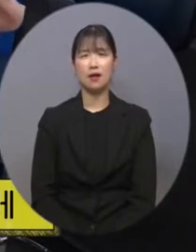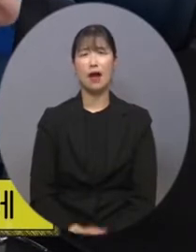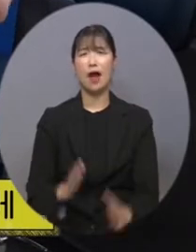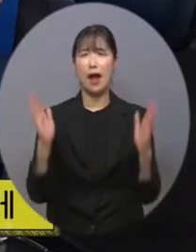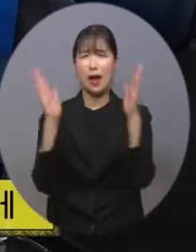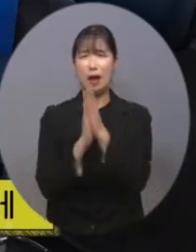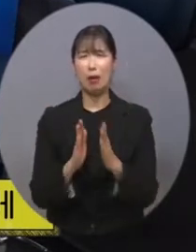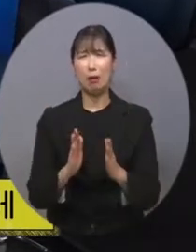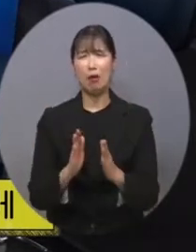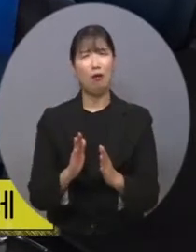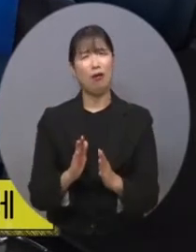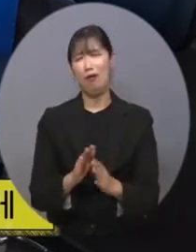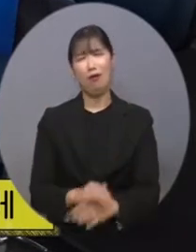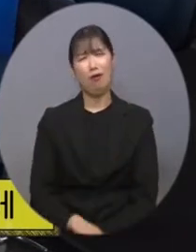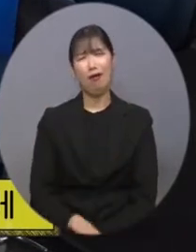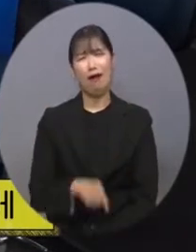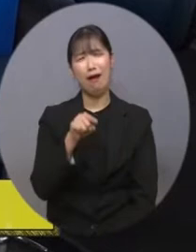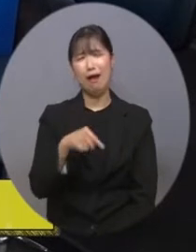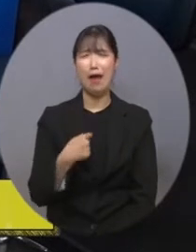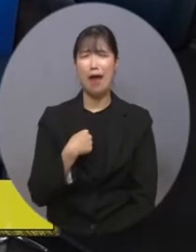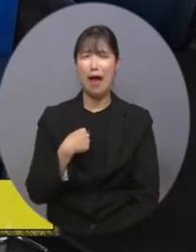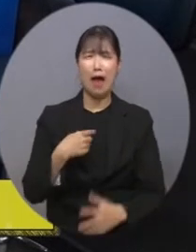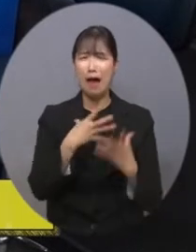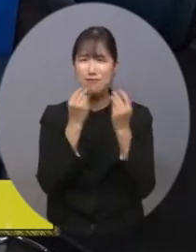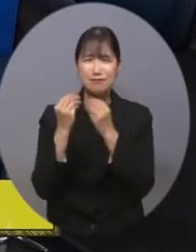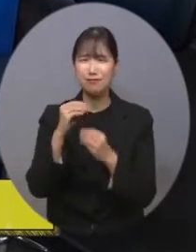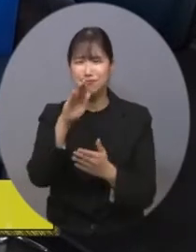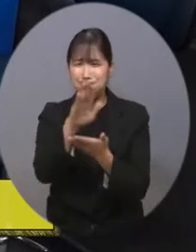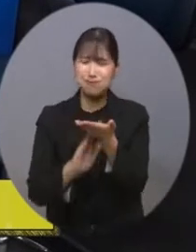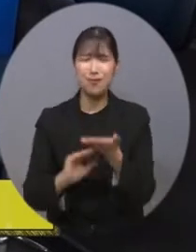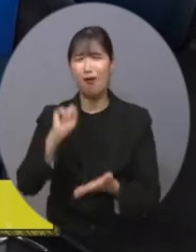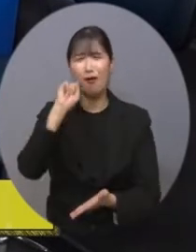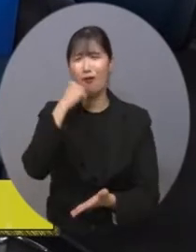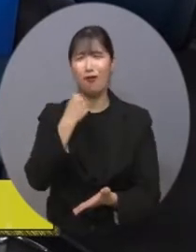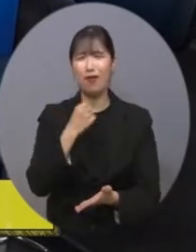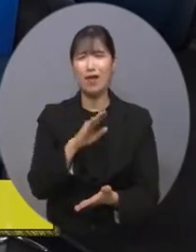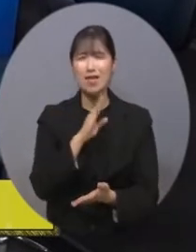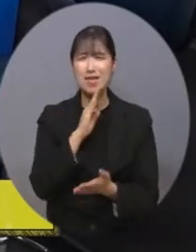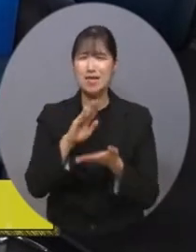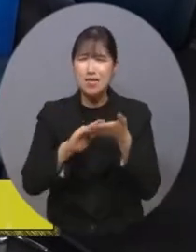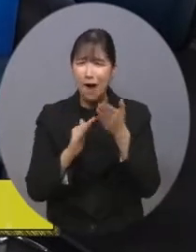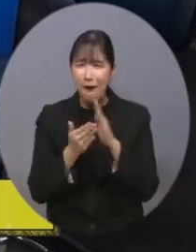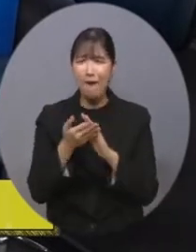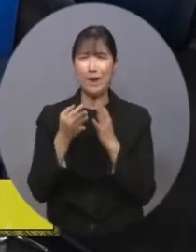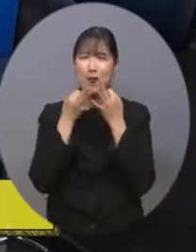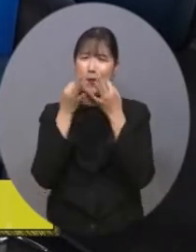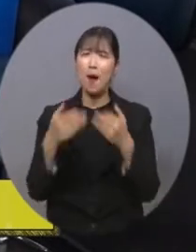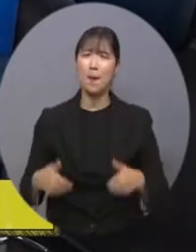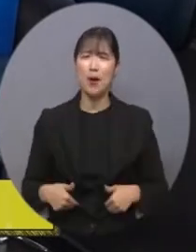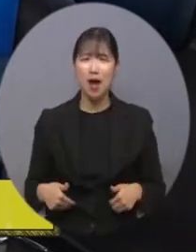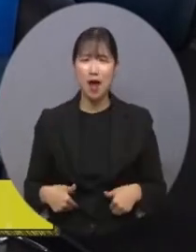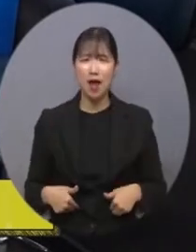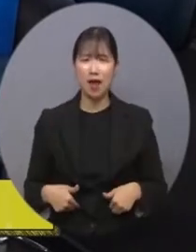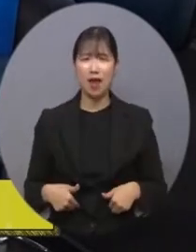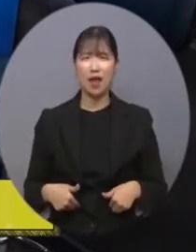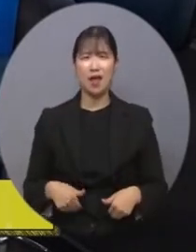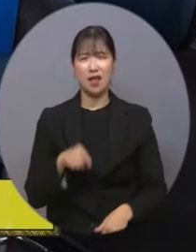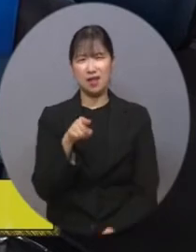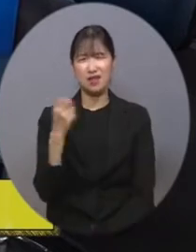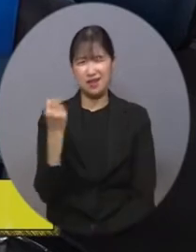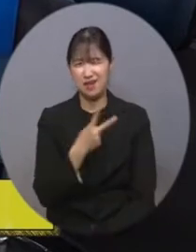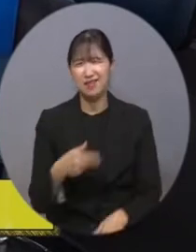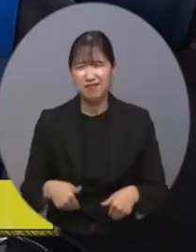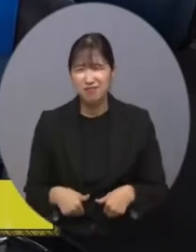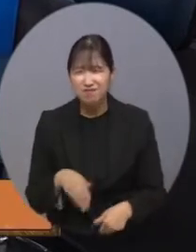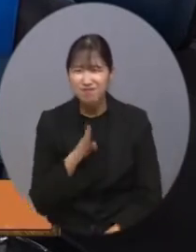세상에. 이거 정말 아무나 하는 게 아니었어요. 엄청난 정성이 들어갑니다. 이거는 다시